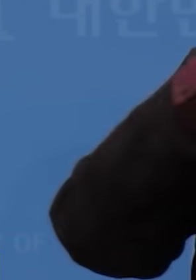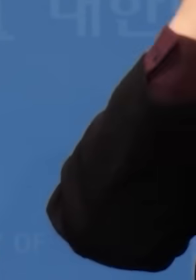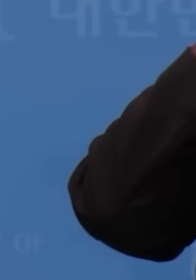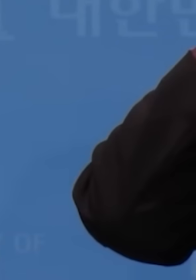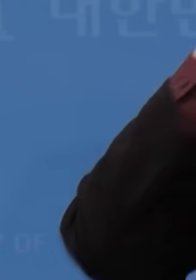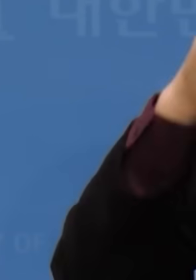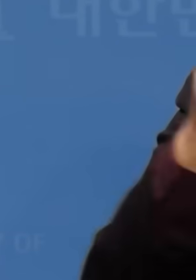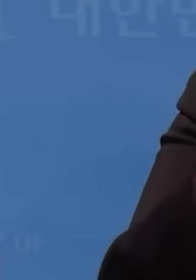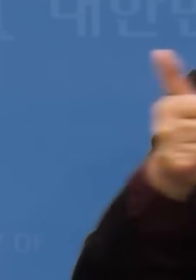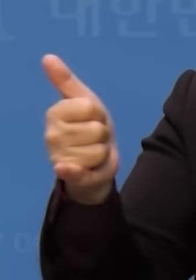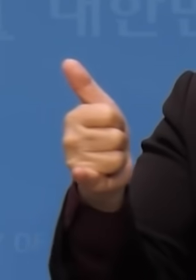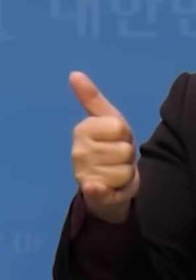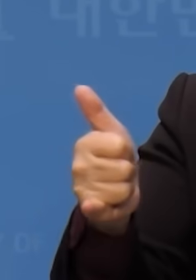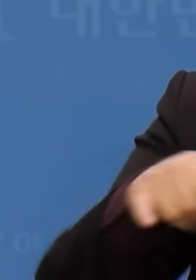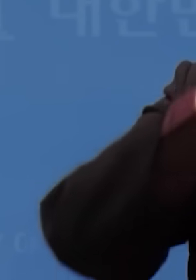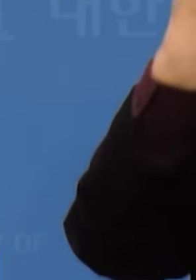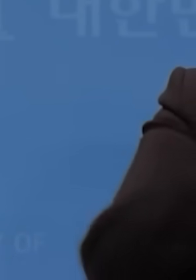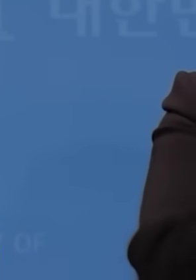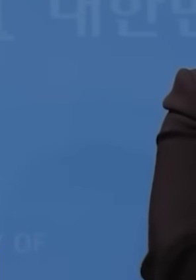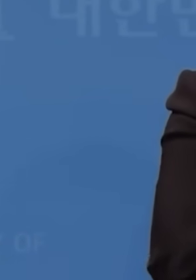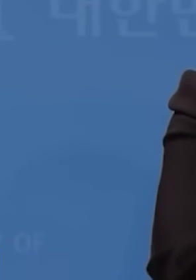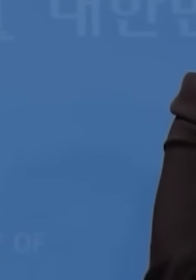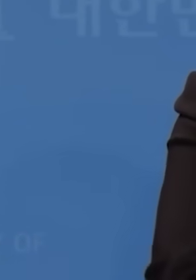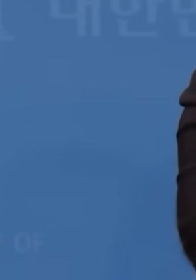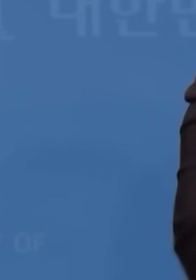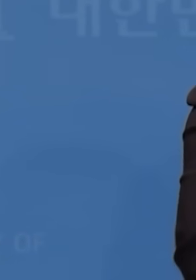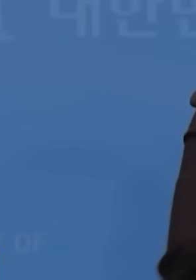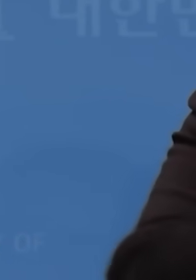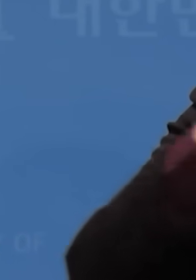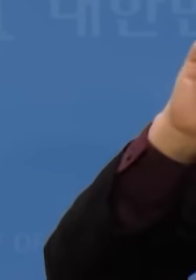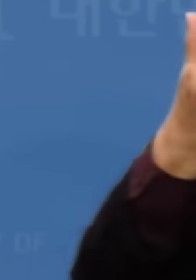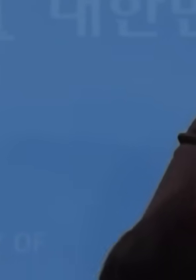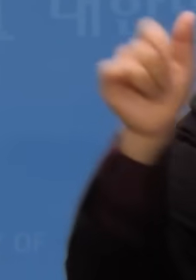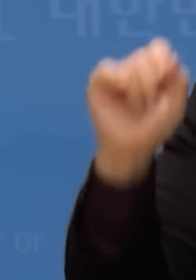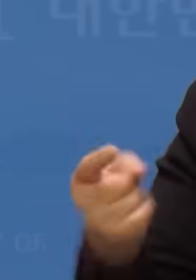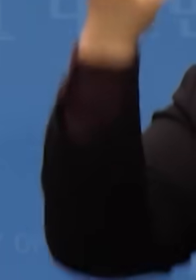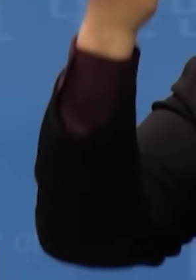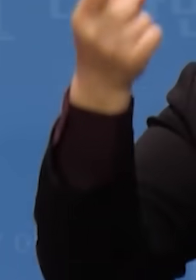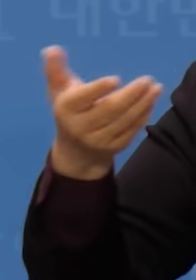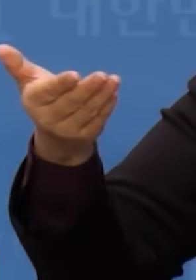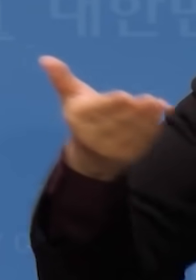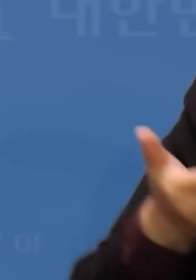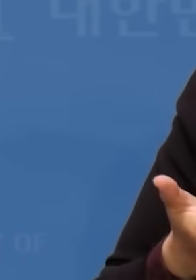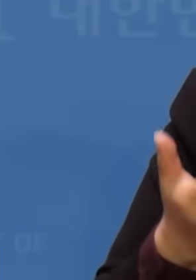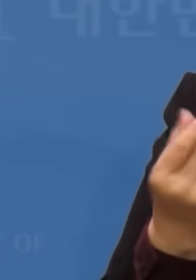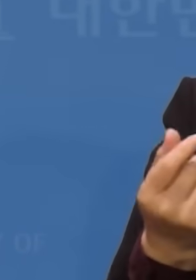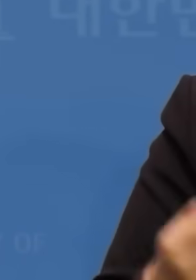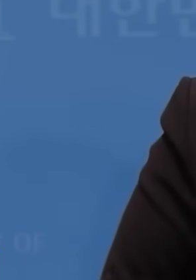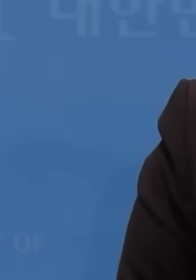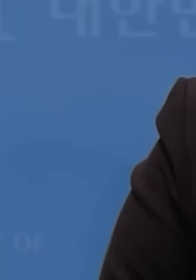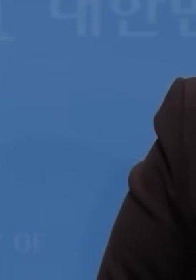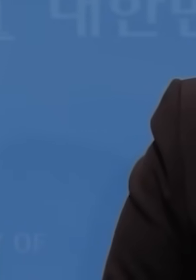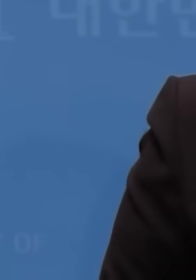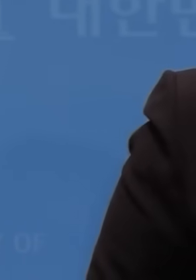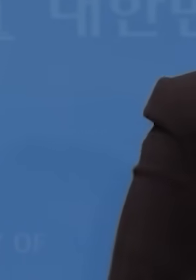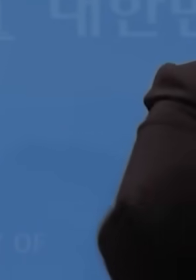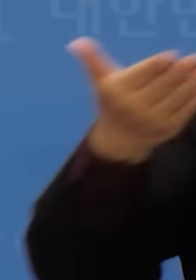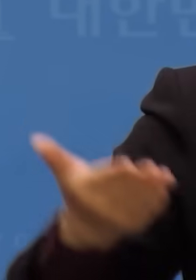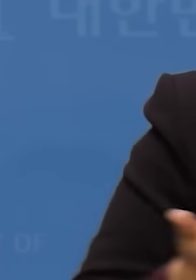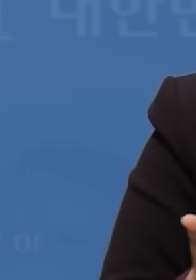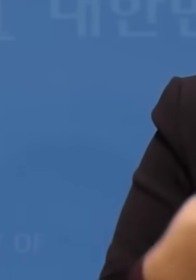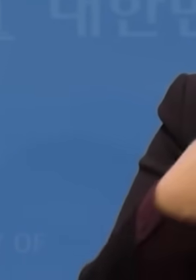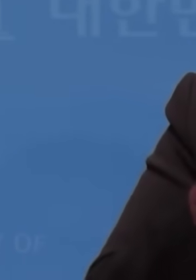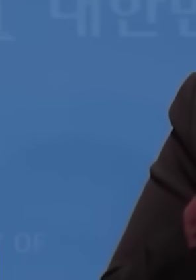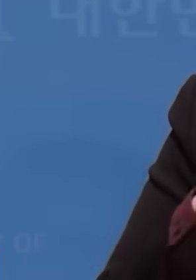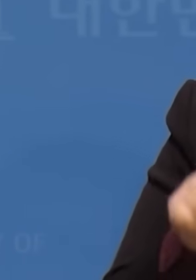있고 모든 권력은 국민으로부터 나온다. 여러분,